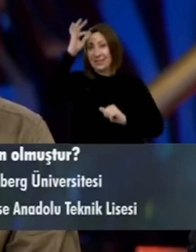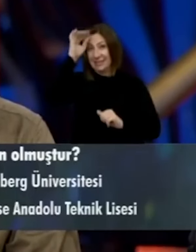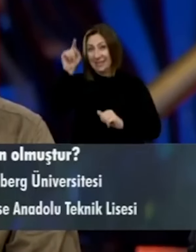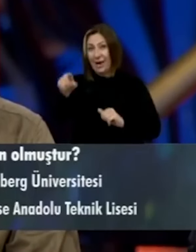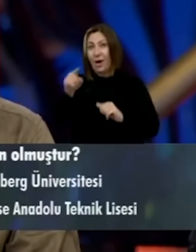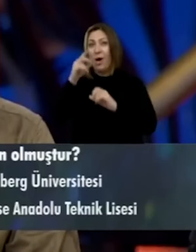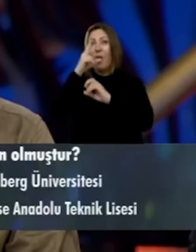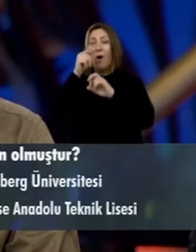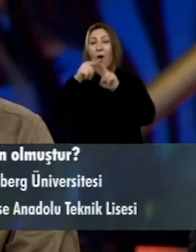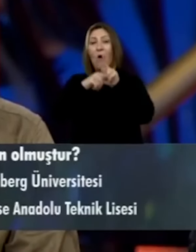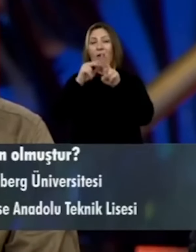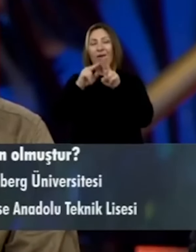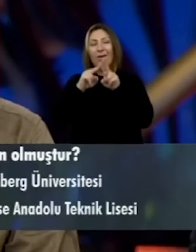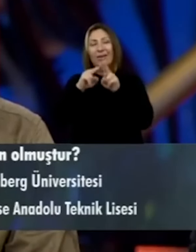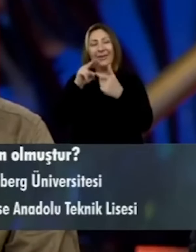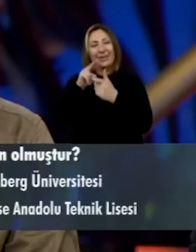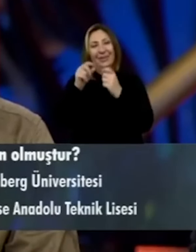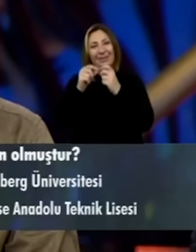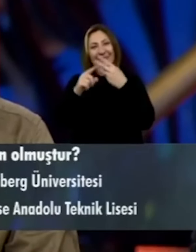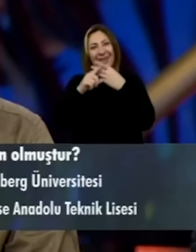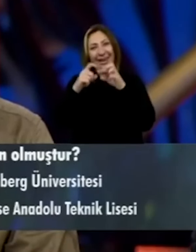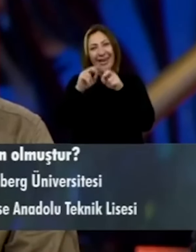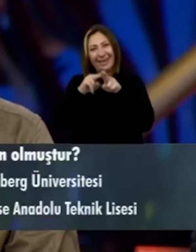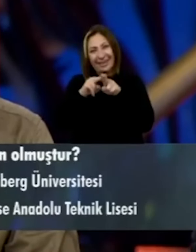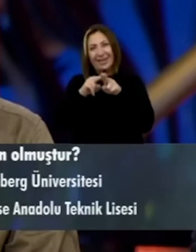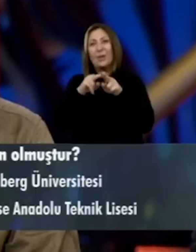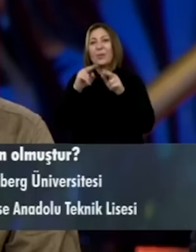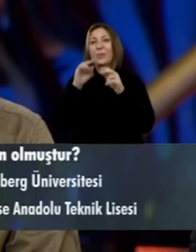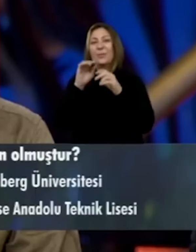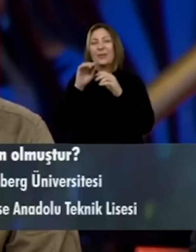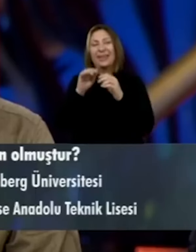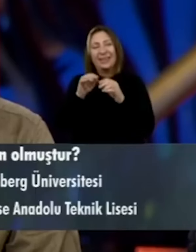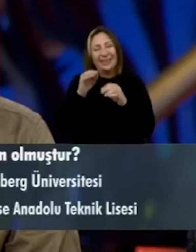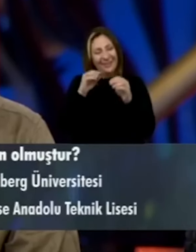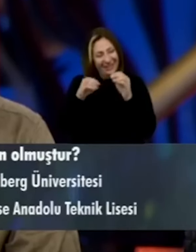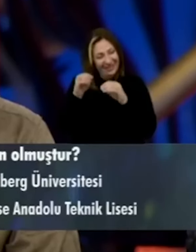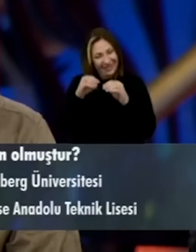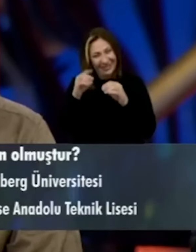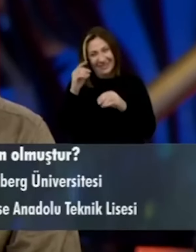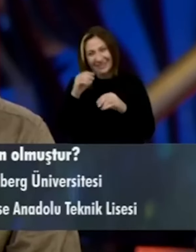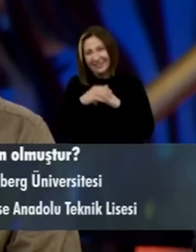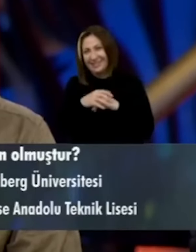Erlangen Nürnberg Üniversitesi, Öykü Berk Gürman Politeknik Enstitüsü,